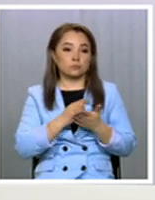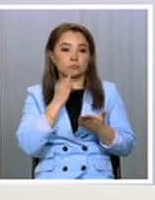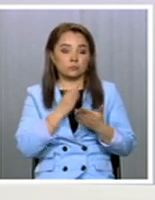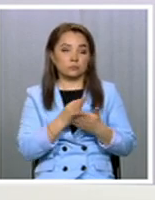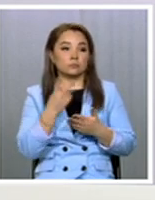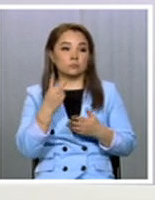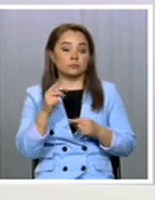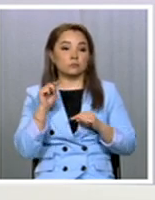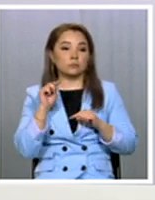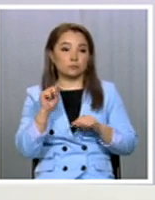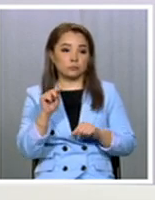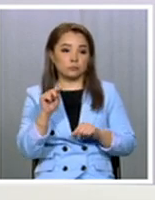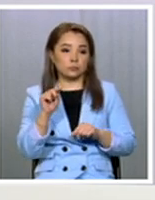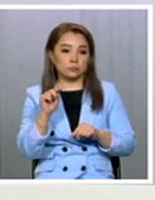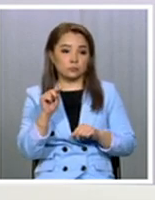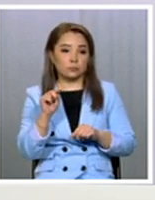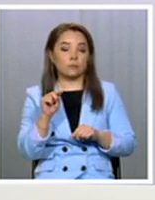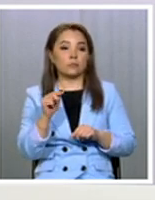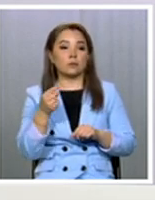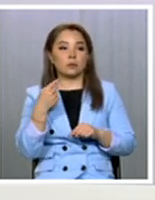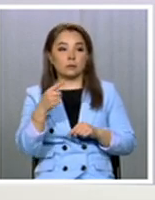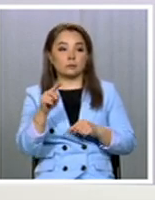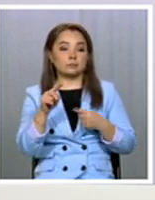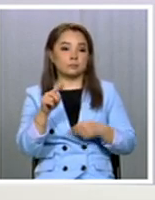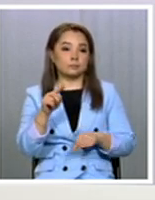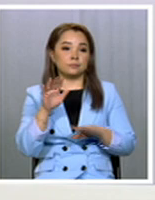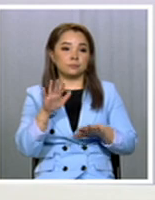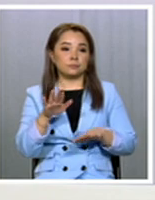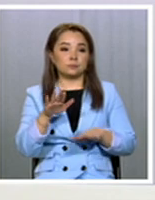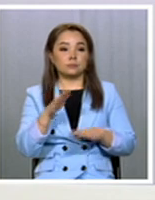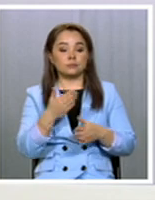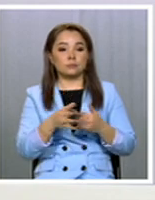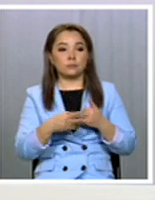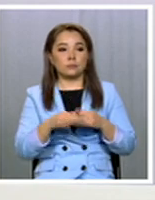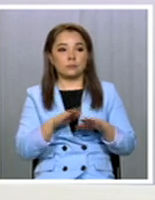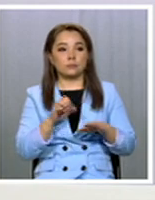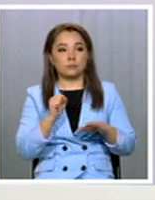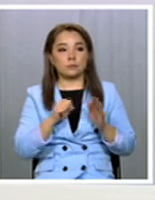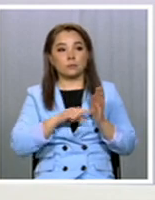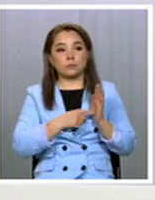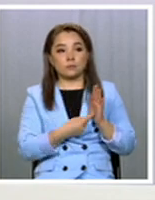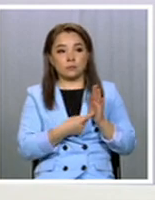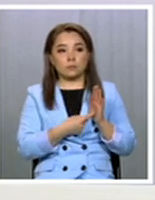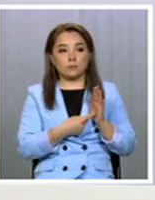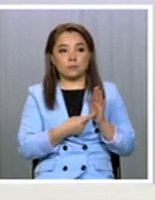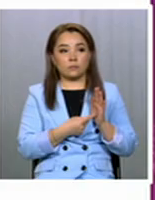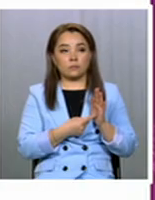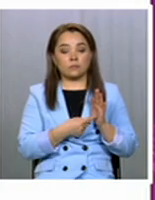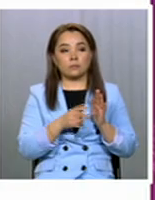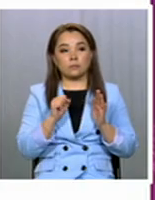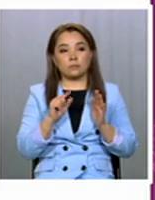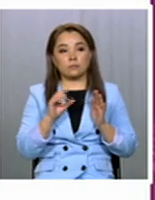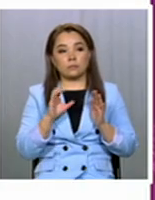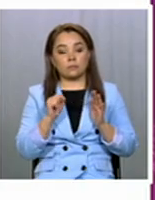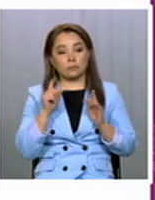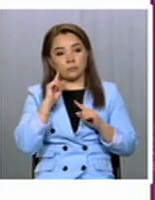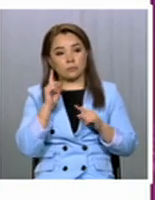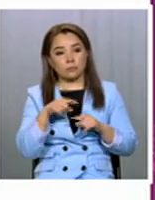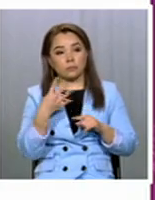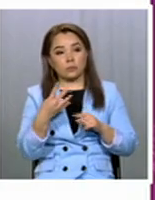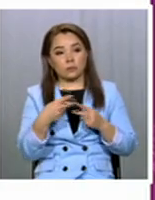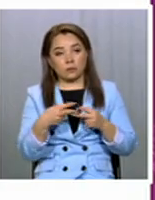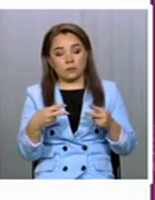нүкте әр түрлі шеректе жатсын. Енді А нүктесінің бізде абсциссасы белгілі болсын, ол 4-ке